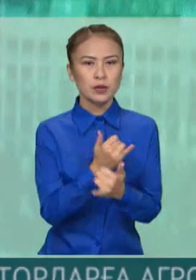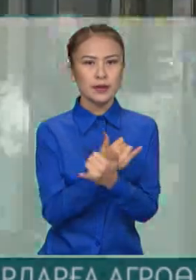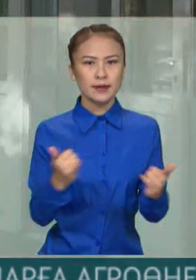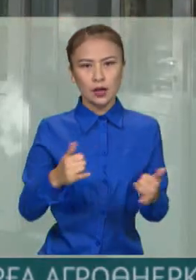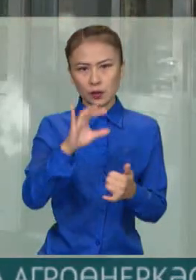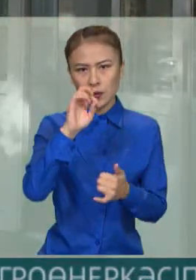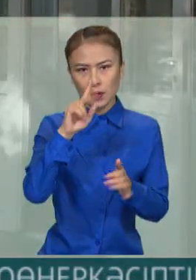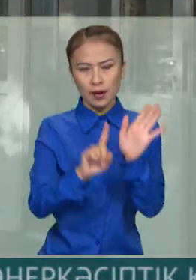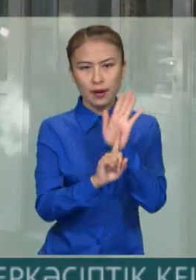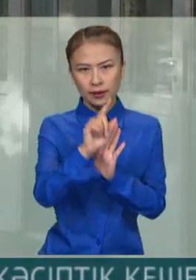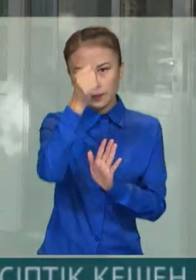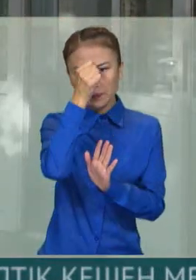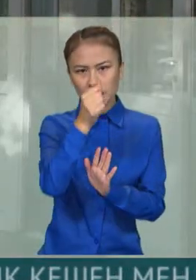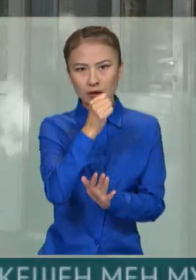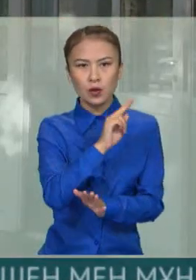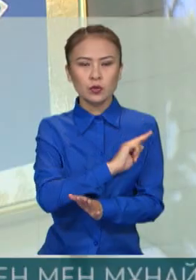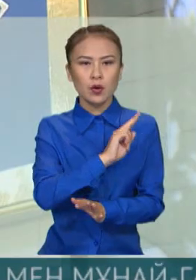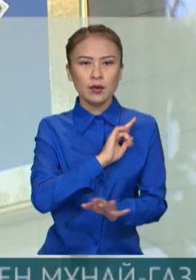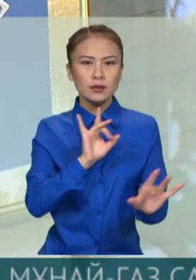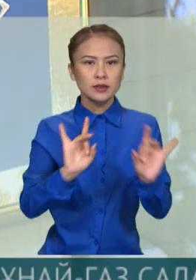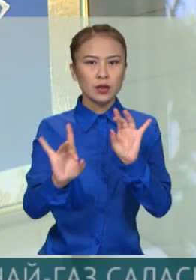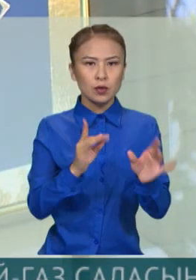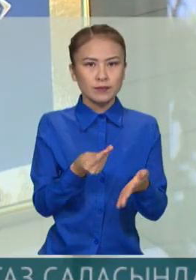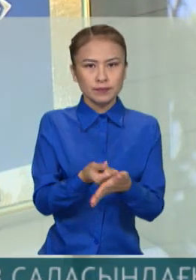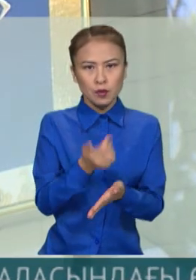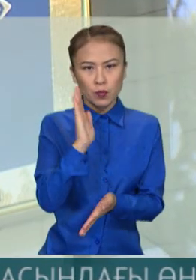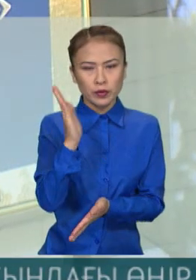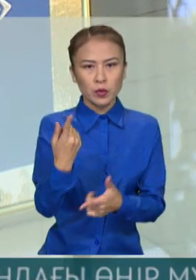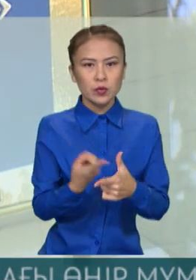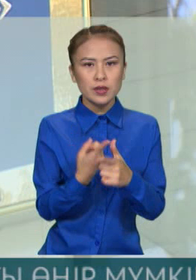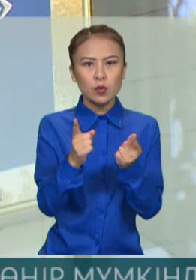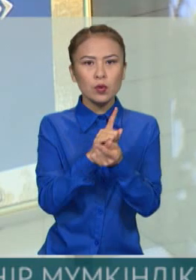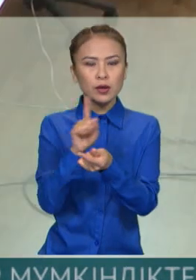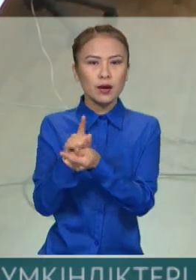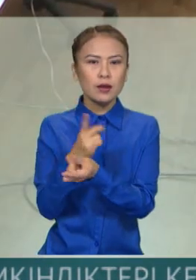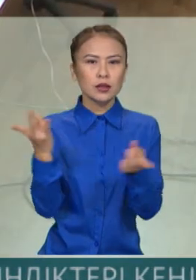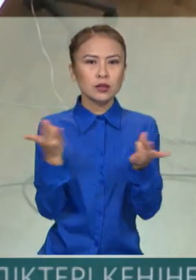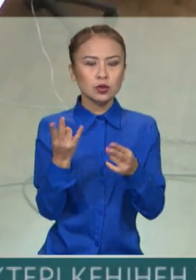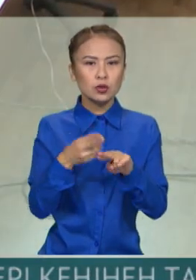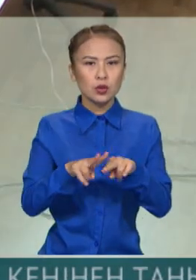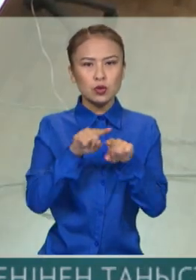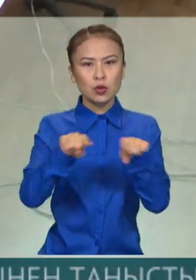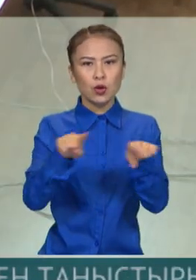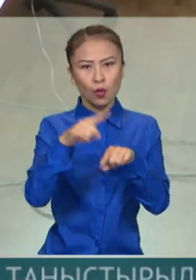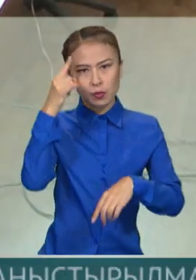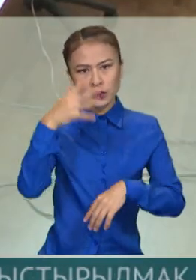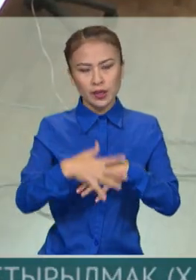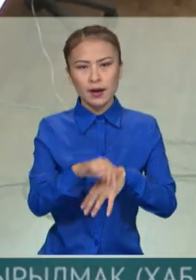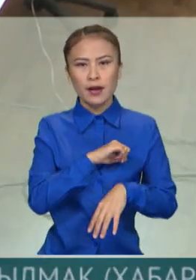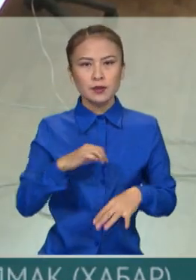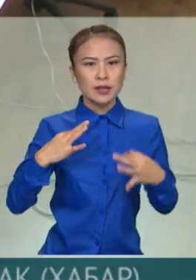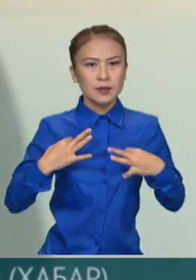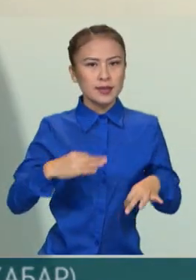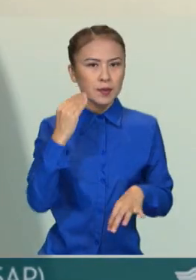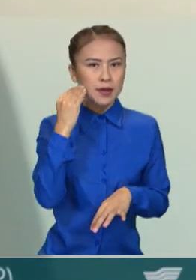шілде айынан жергілікті сақтандыру қорына тиісті жарналарын төлеп келеді. Салағаттың өзгерістің керегін халықта жіті түсінген. Көпшілік ең